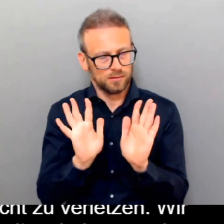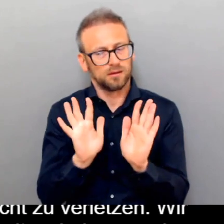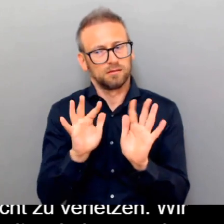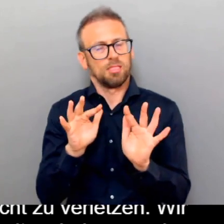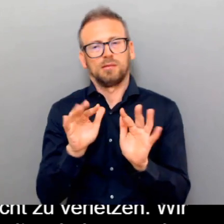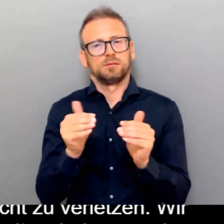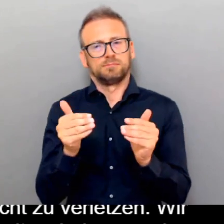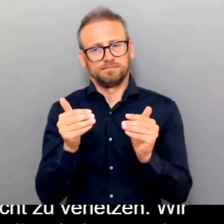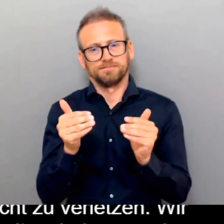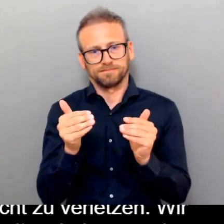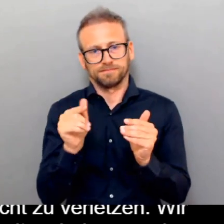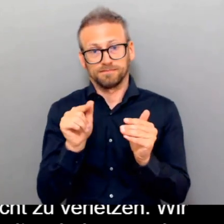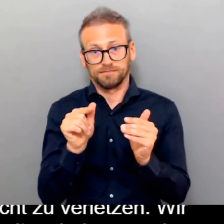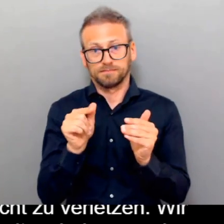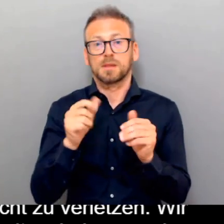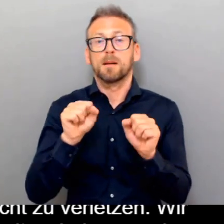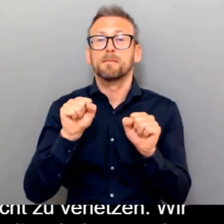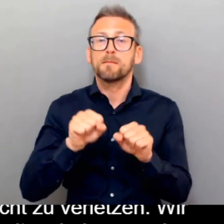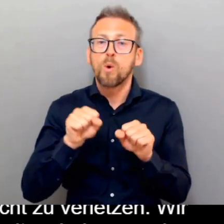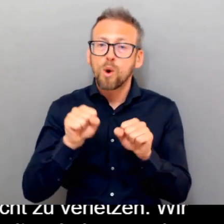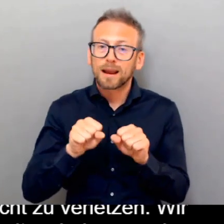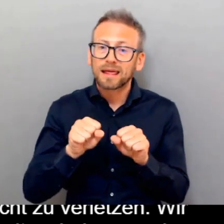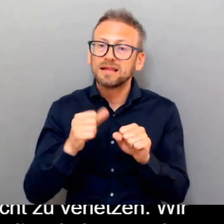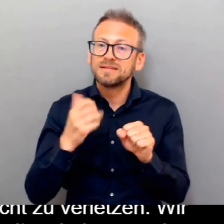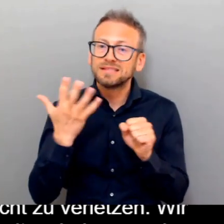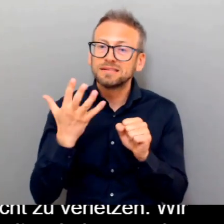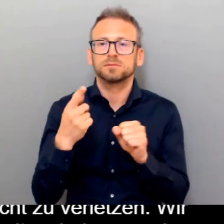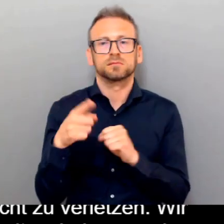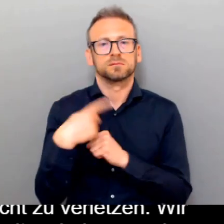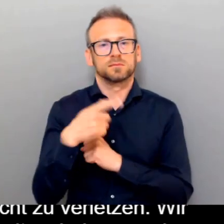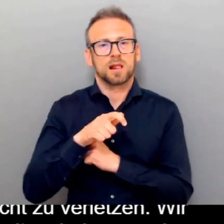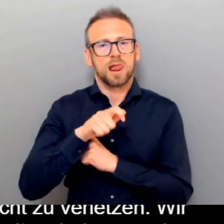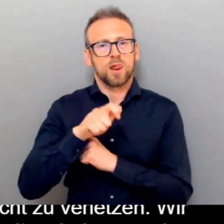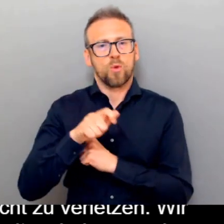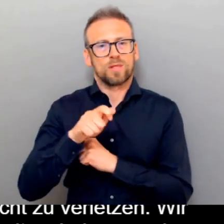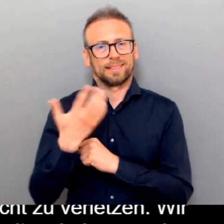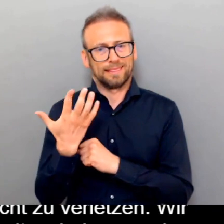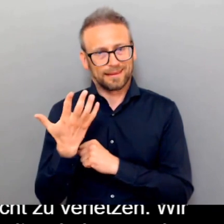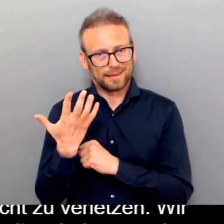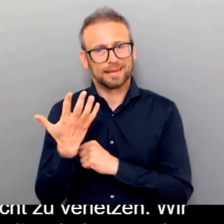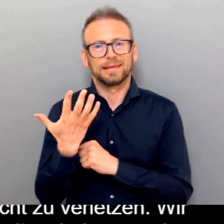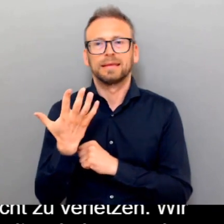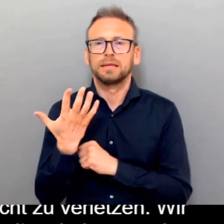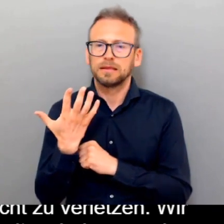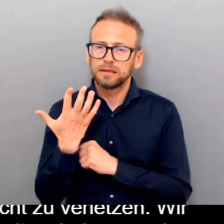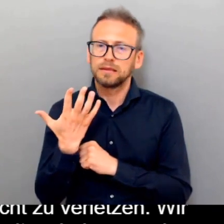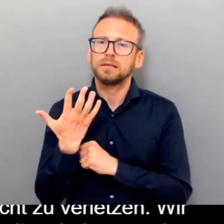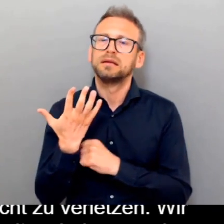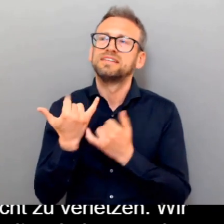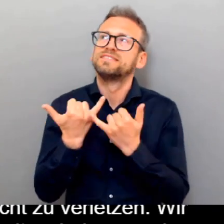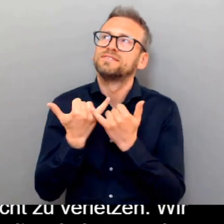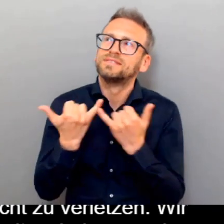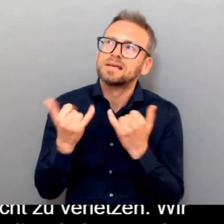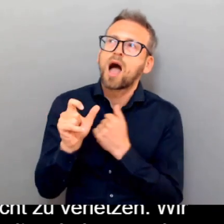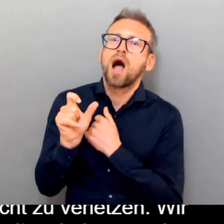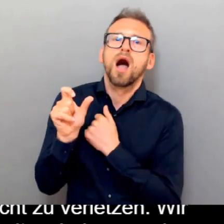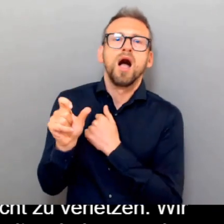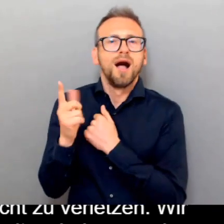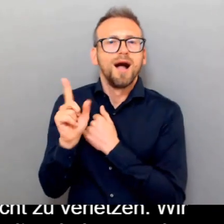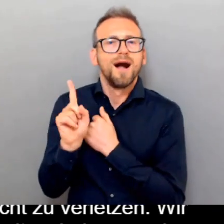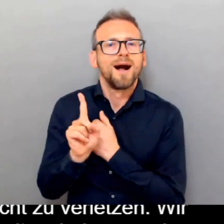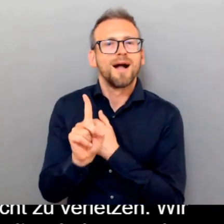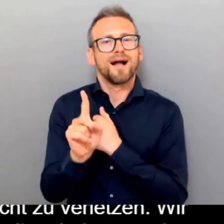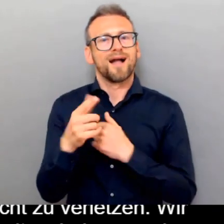anzuregen? Da ist mit Sicherheit das letzte Wort noch nicht gesprochen, aber es dürfte sehr schwierig werden, hier generell den